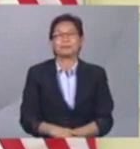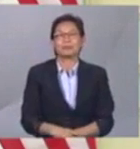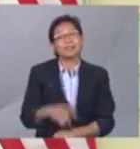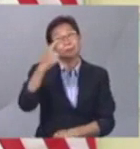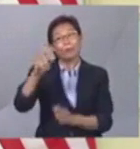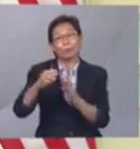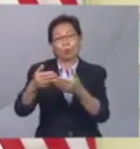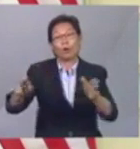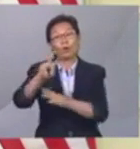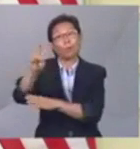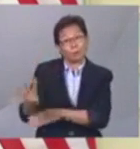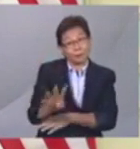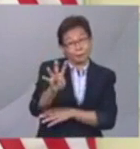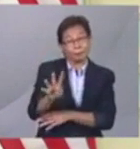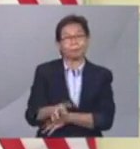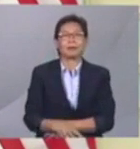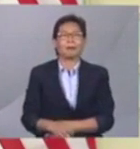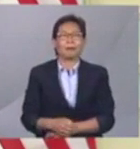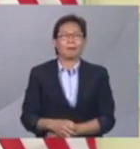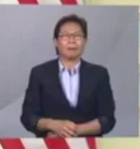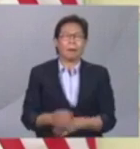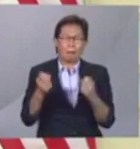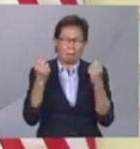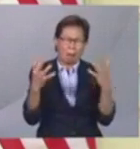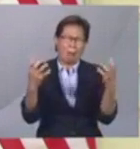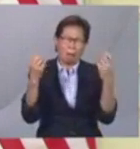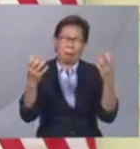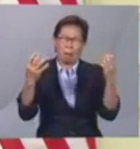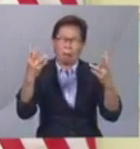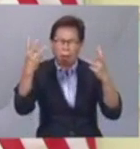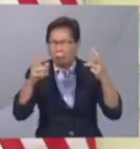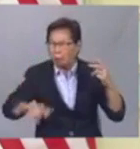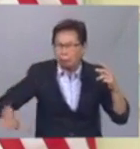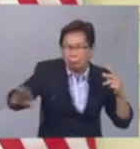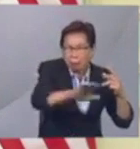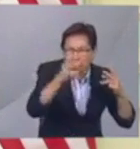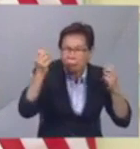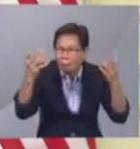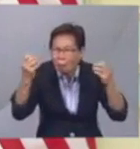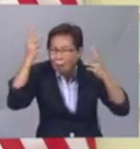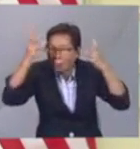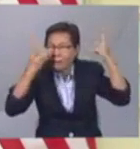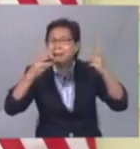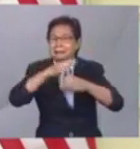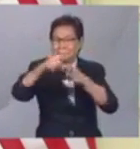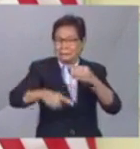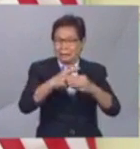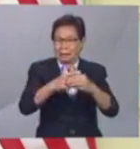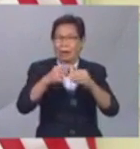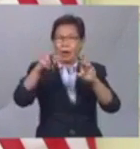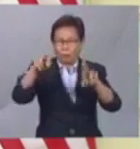Seperti kita tahu, ramai lagi yang bimbang tentang kemasukan rakyat